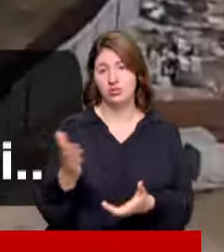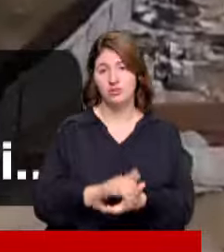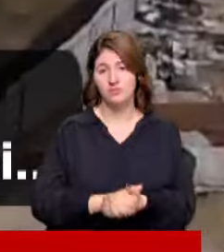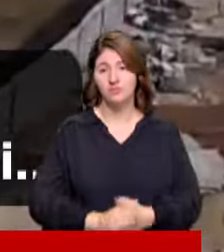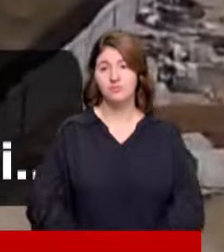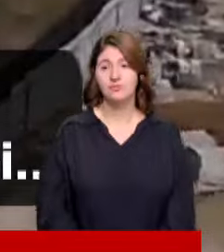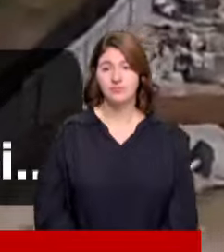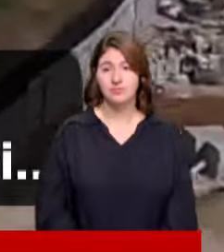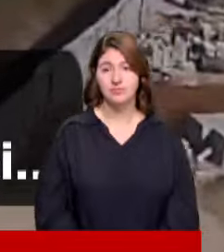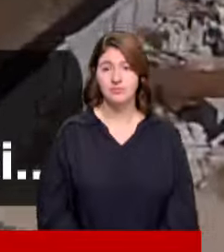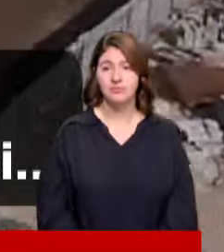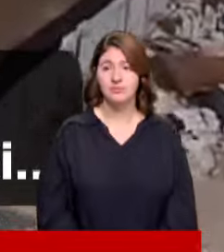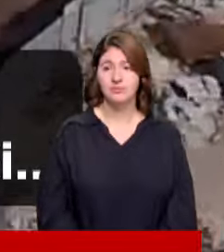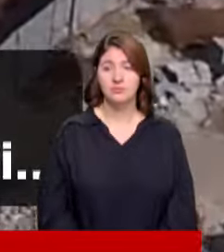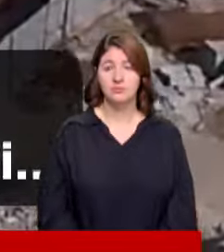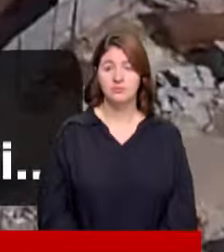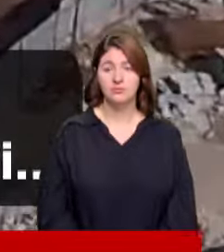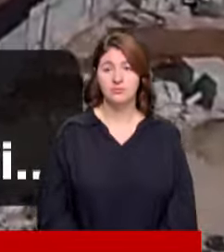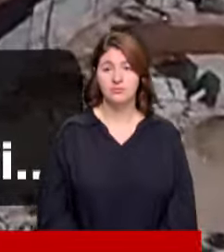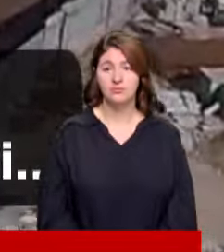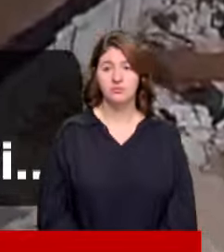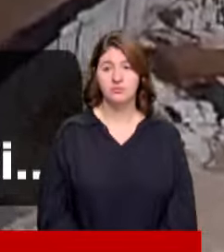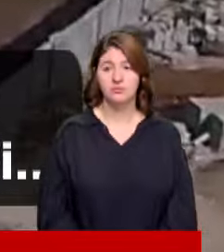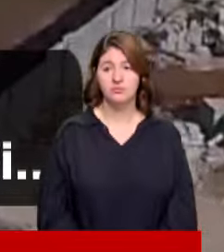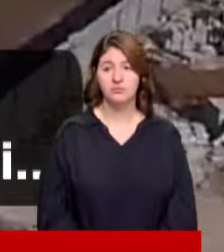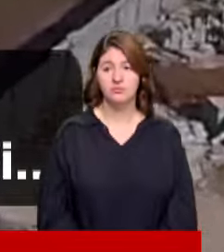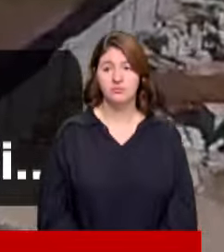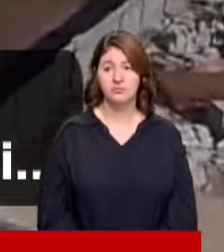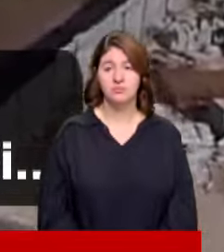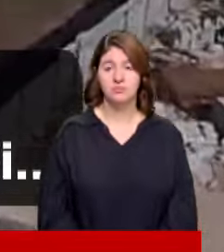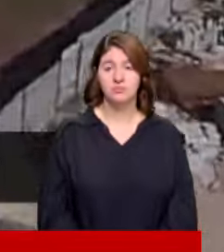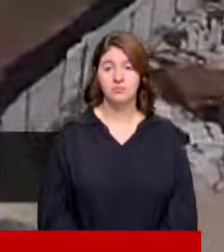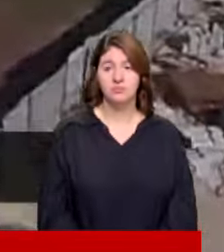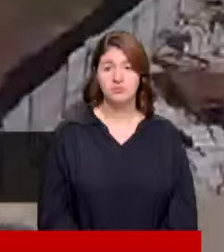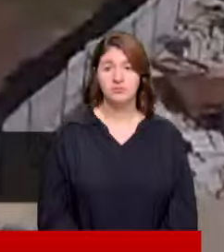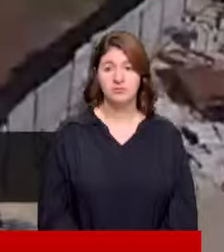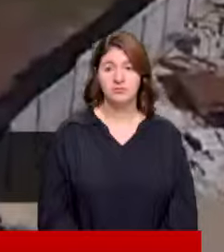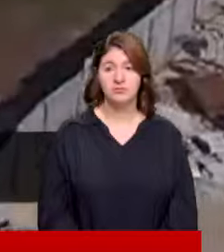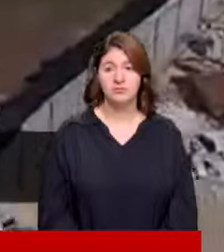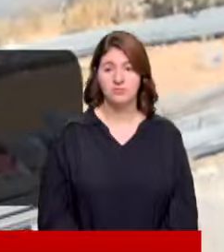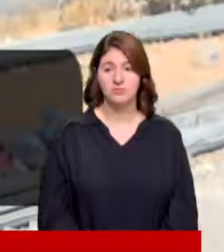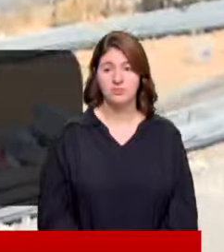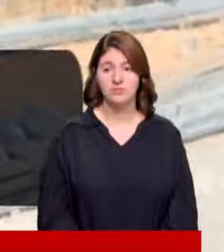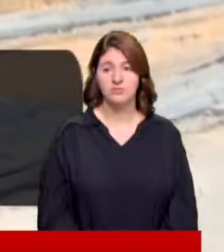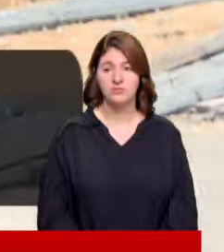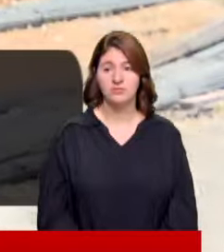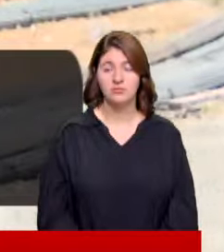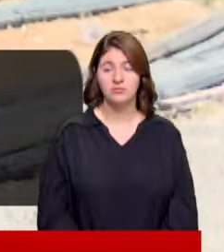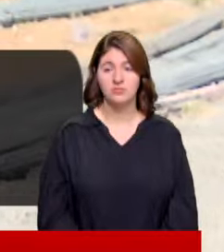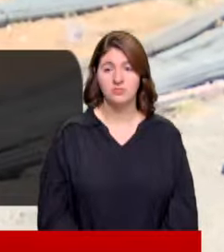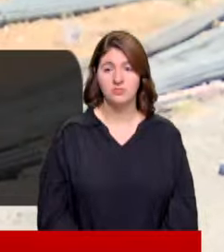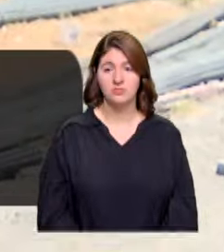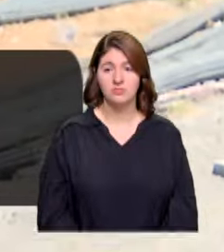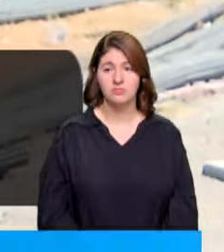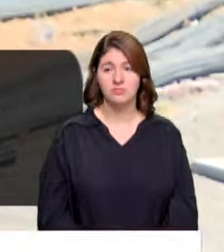Bu istasyonları yaptırıp halktan prim kasanlar bu kadar işçinin adalet arayışını her zamanki gibi yine görmezden geliyorlar. Açılıştan önce paraları